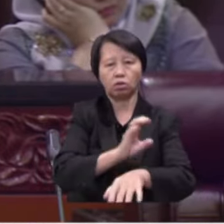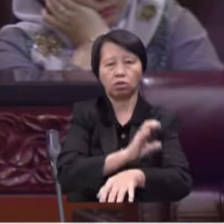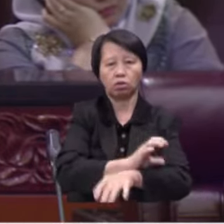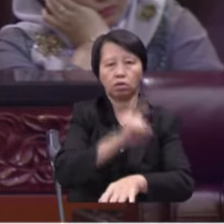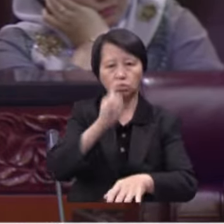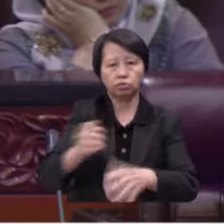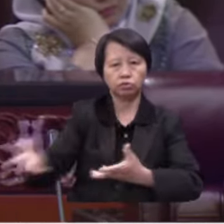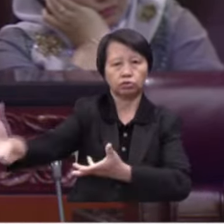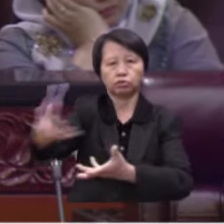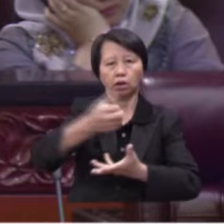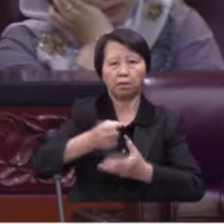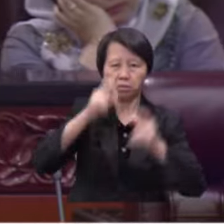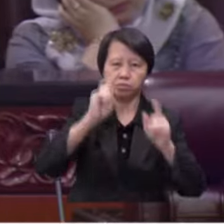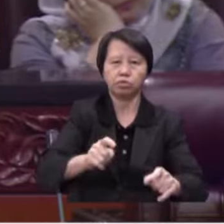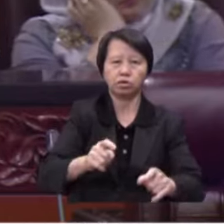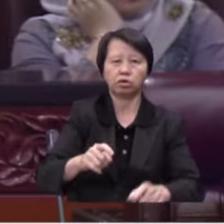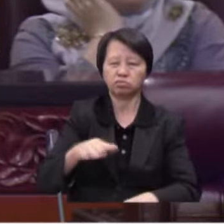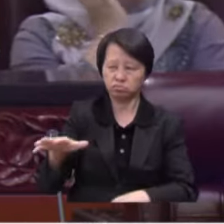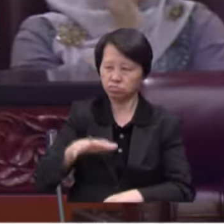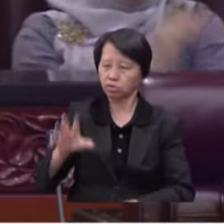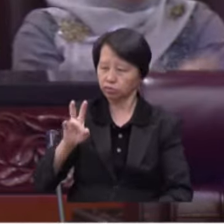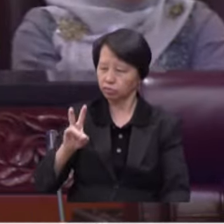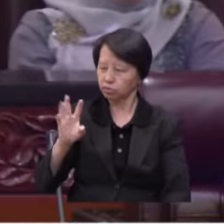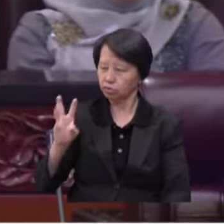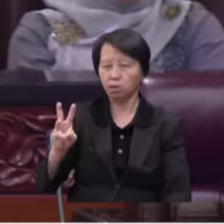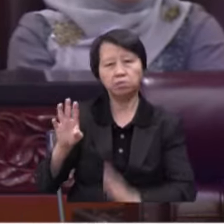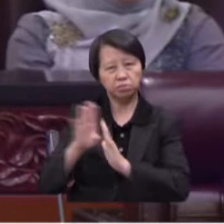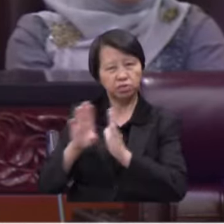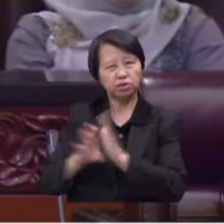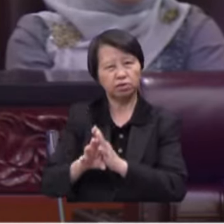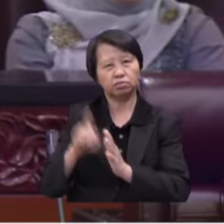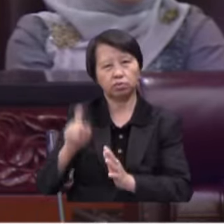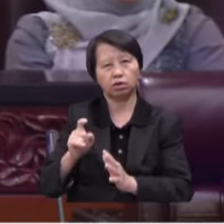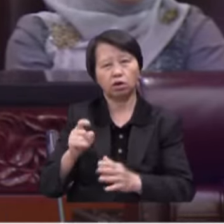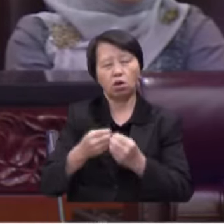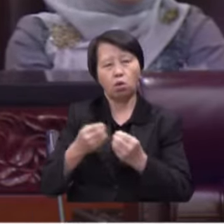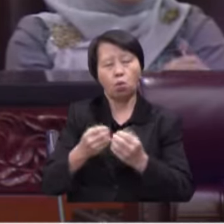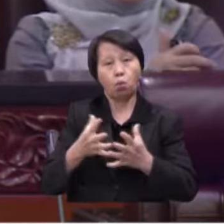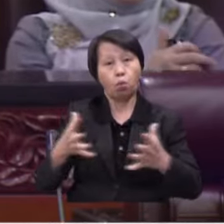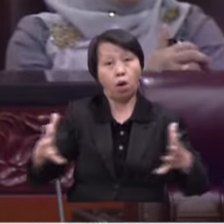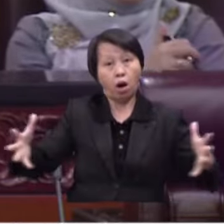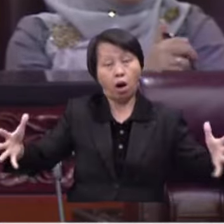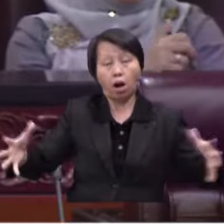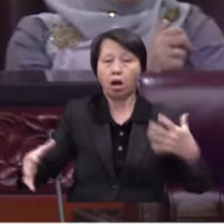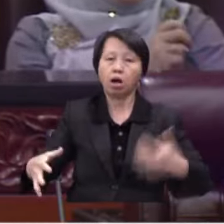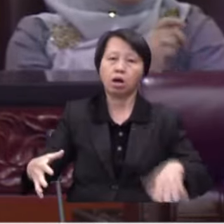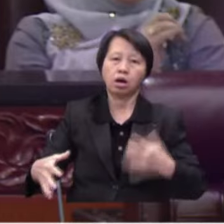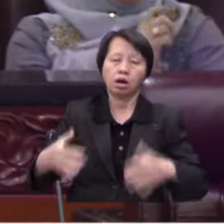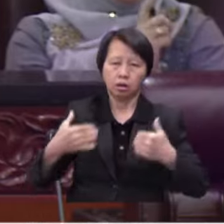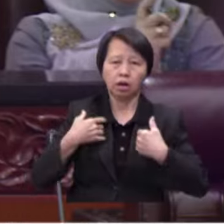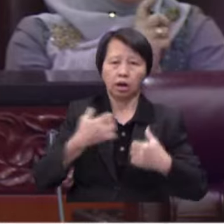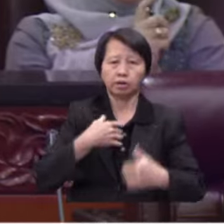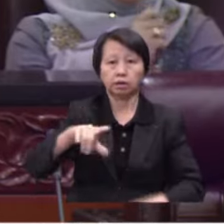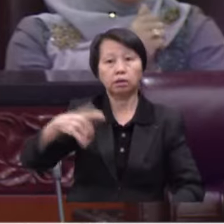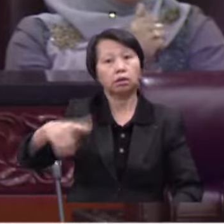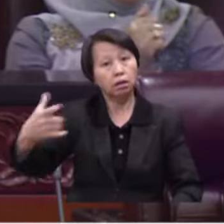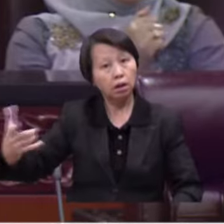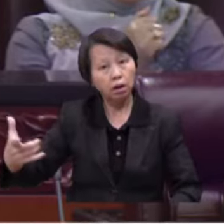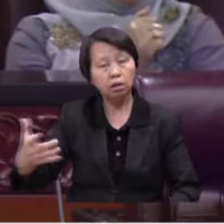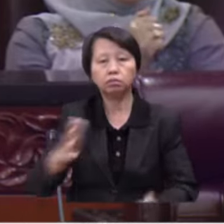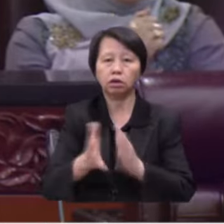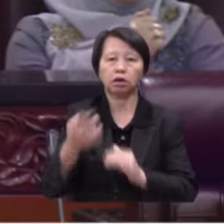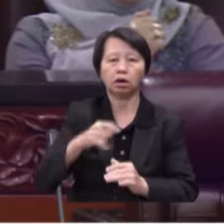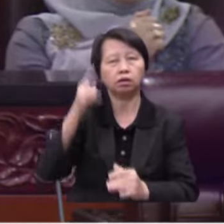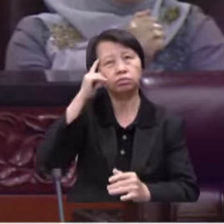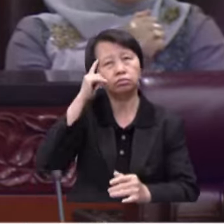perlu diperbaihi maka kita telah melihat dengan jumlah tersebut agak besar dan juga kita mempunyai mekanisme yang lain maka